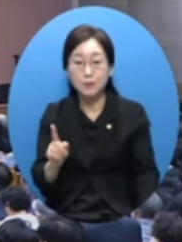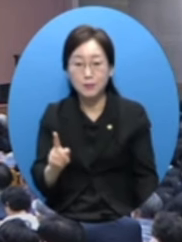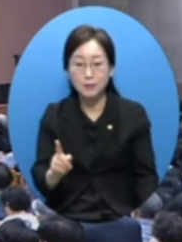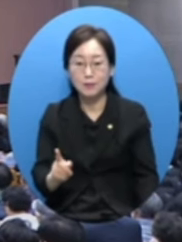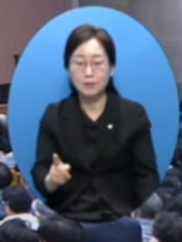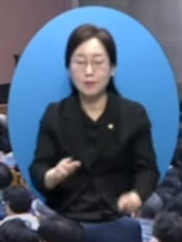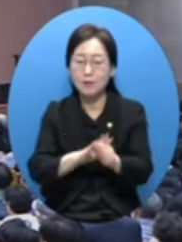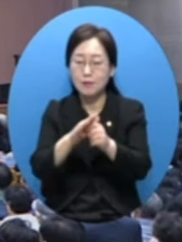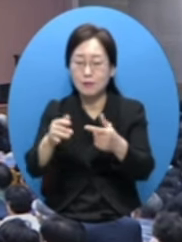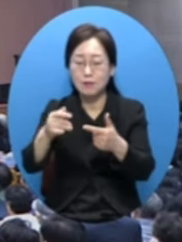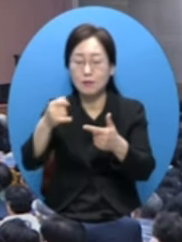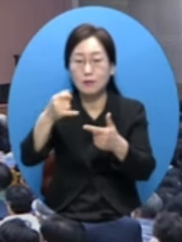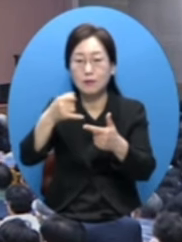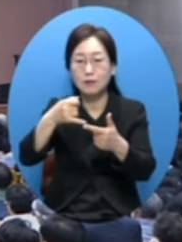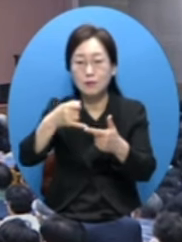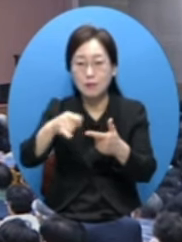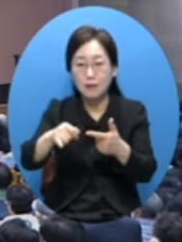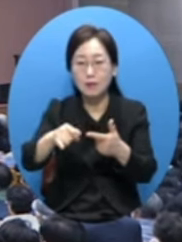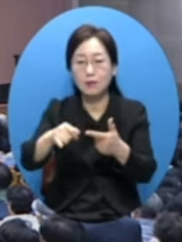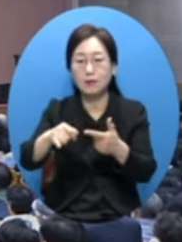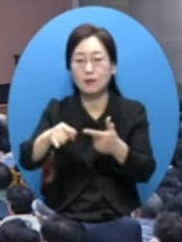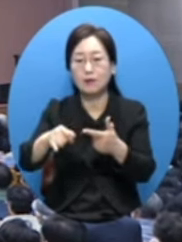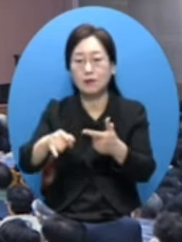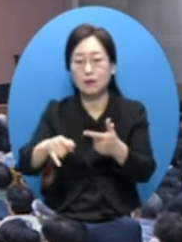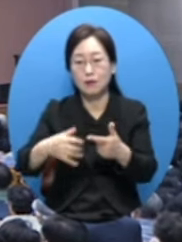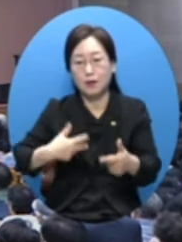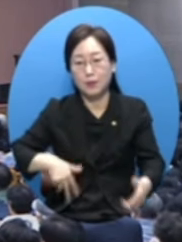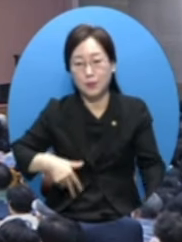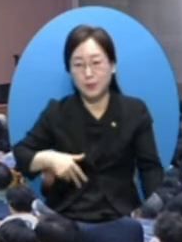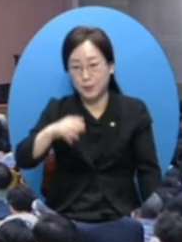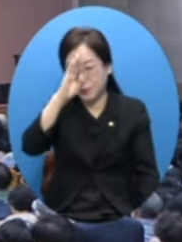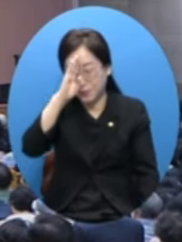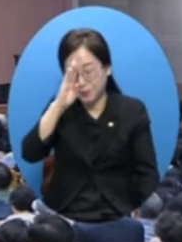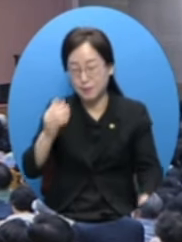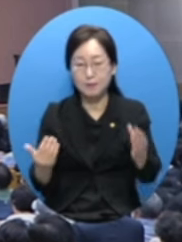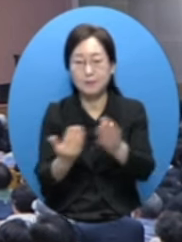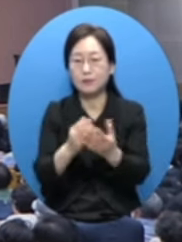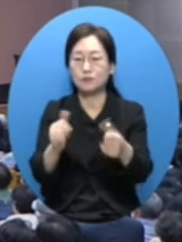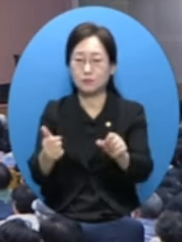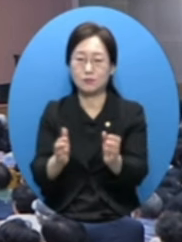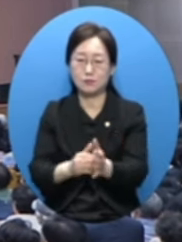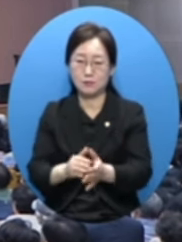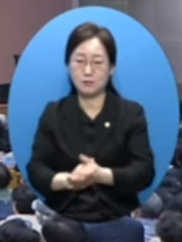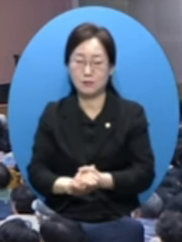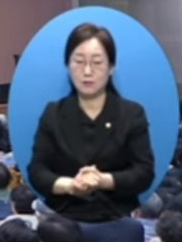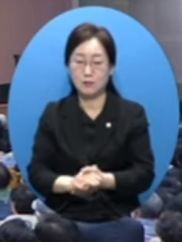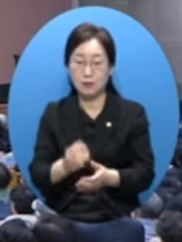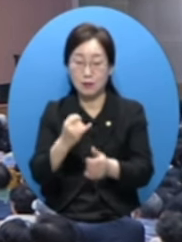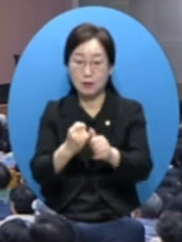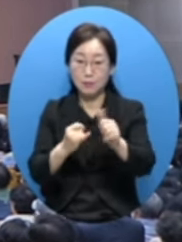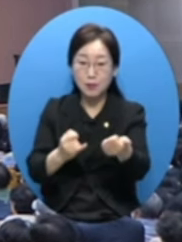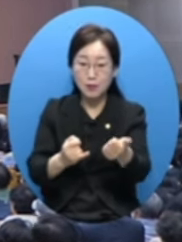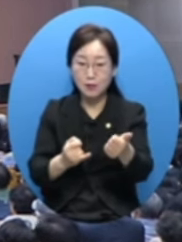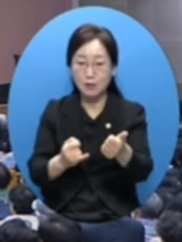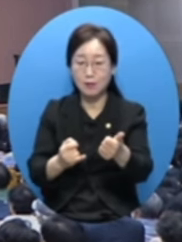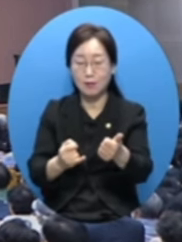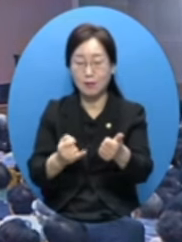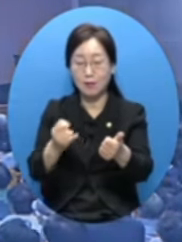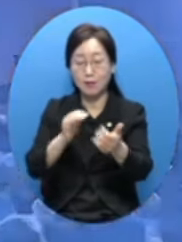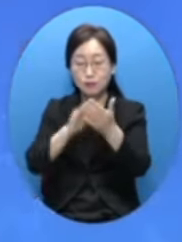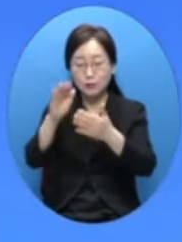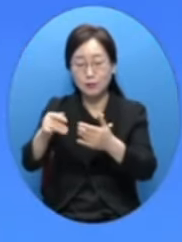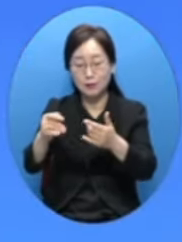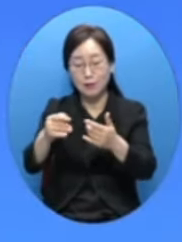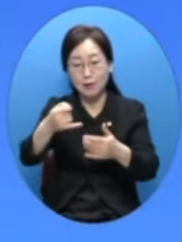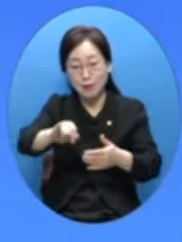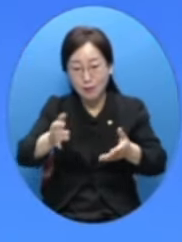사랑하는 딸 에디스가 이질에 걸려서 세상을 떠난 것입니다. 남편을 잃고 나서 그 딸의 재롱 때문에